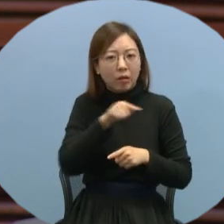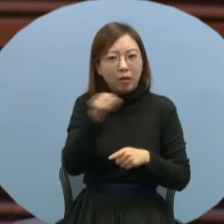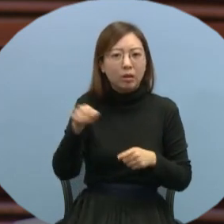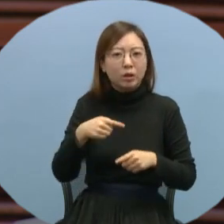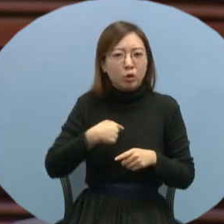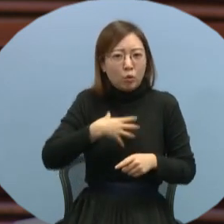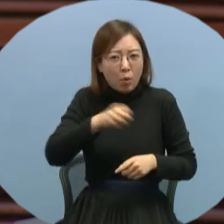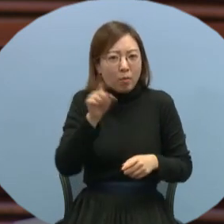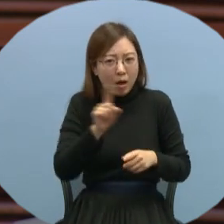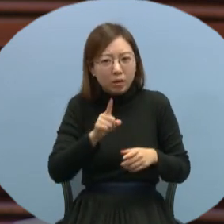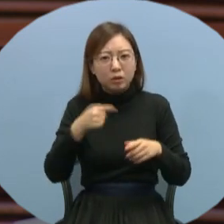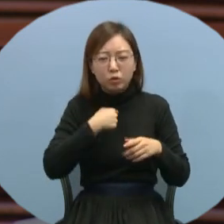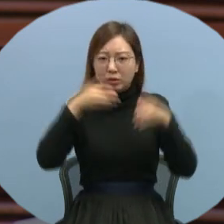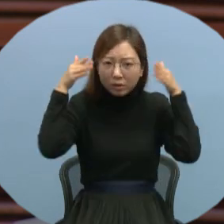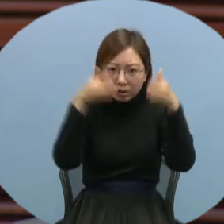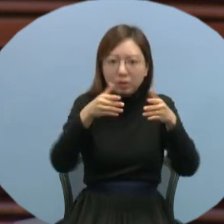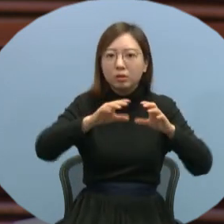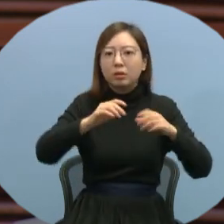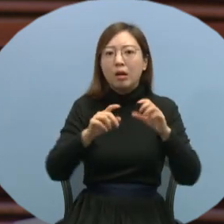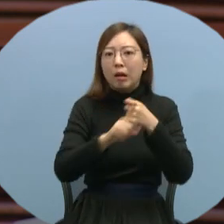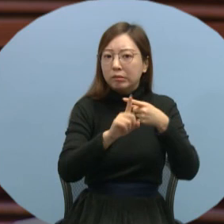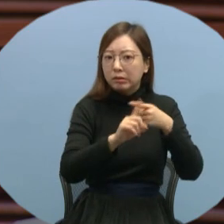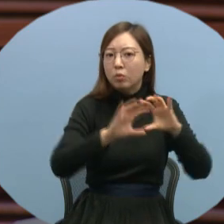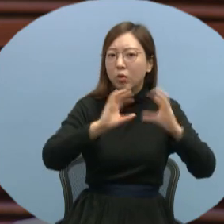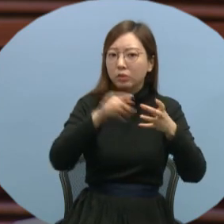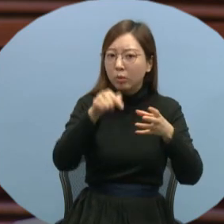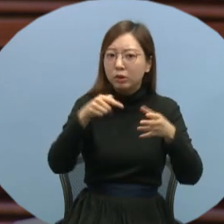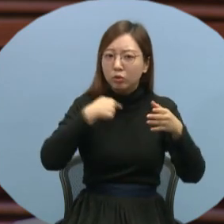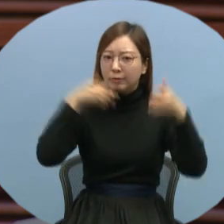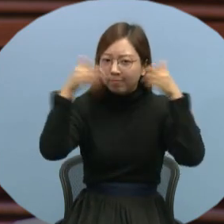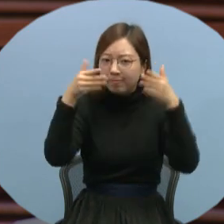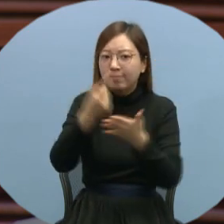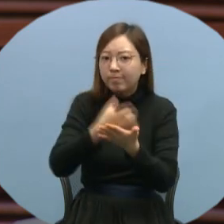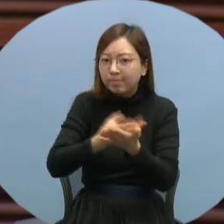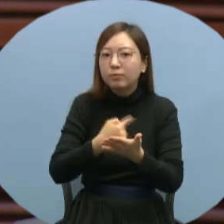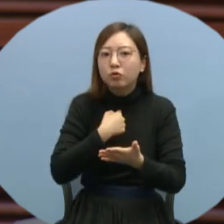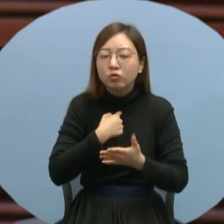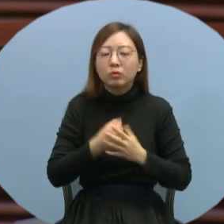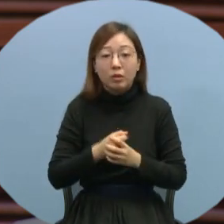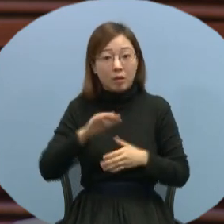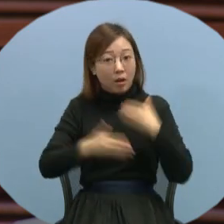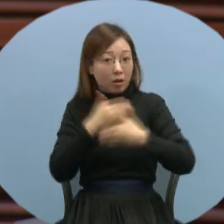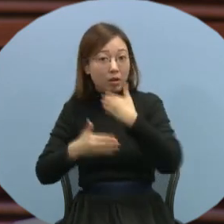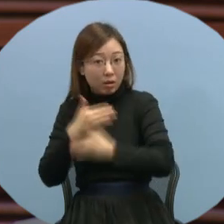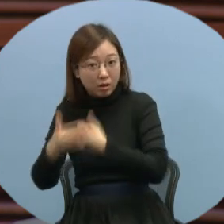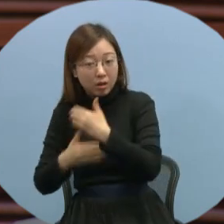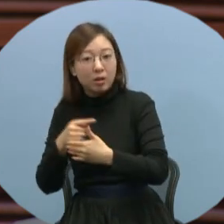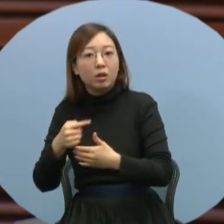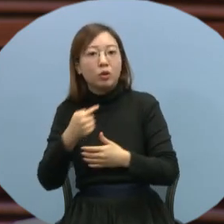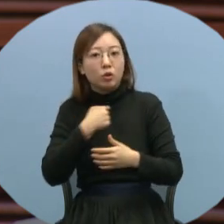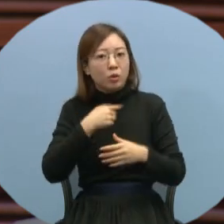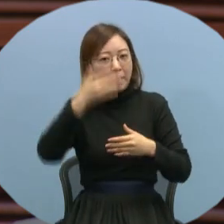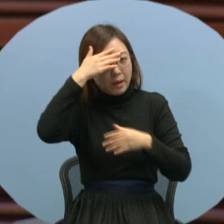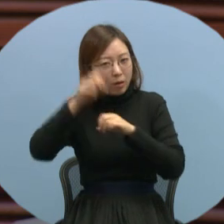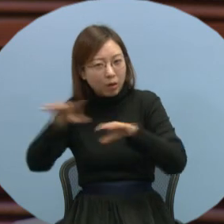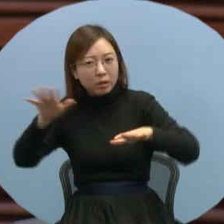可能有需要界定某些高危群組以聚焦施行特別措施，但過程中必須建基於疫